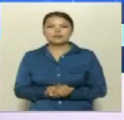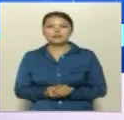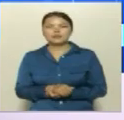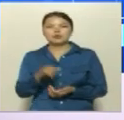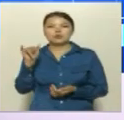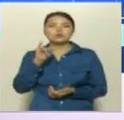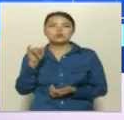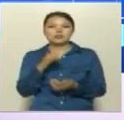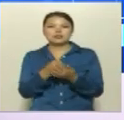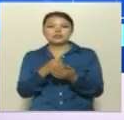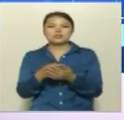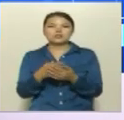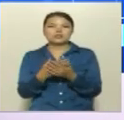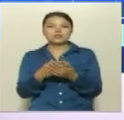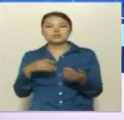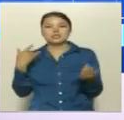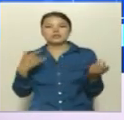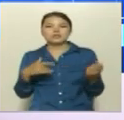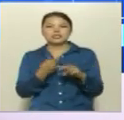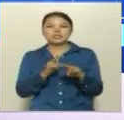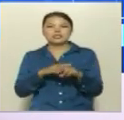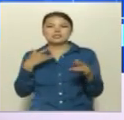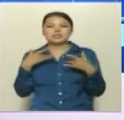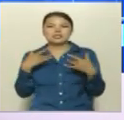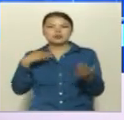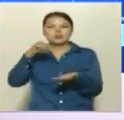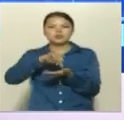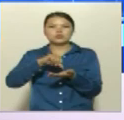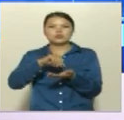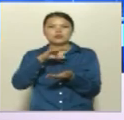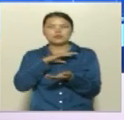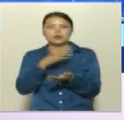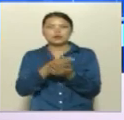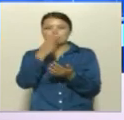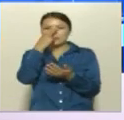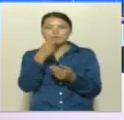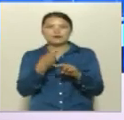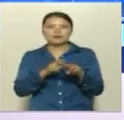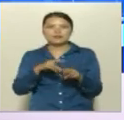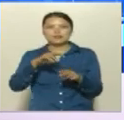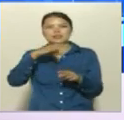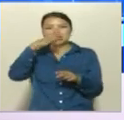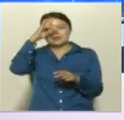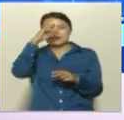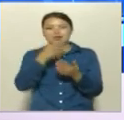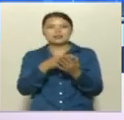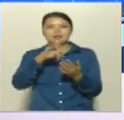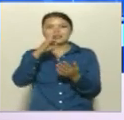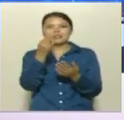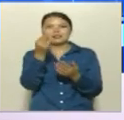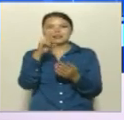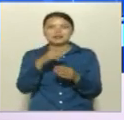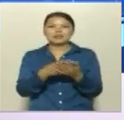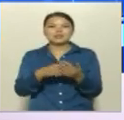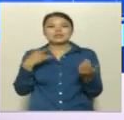жанаозение прошел вечер Киев махамы машхурмангазстау познакомить жителей с традициями исполнения национального музыкального наследия приехали